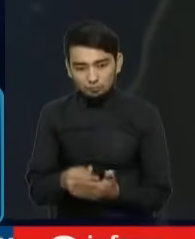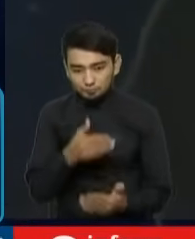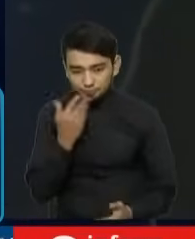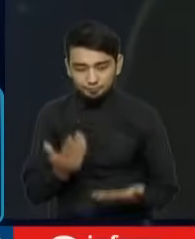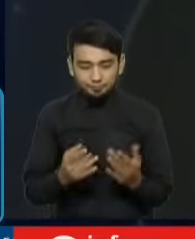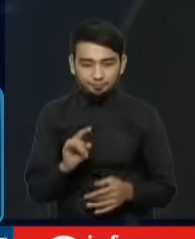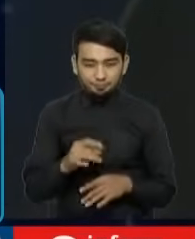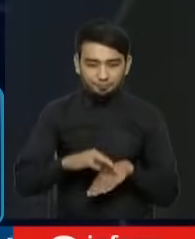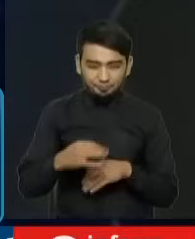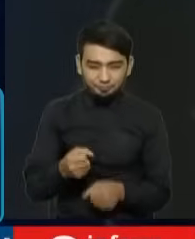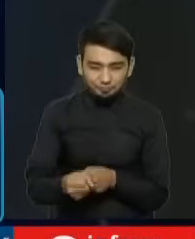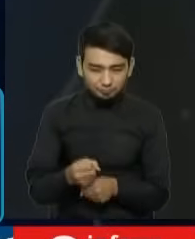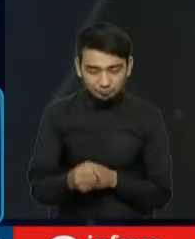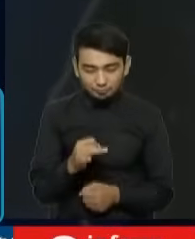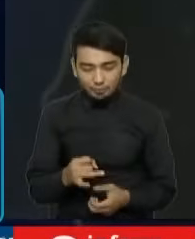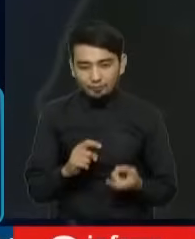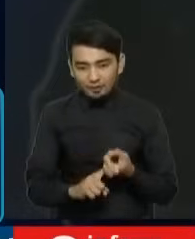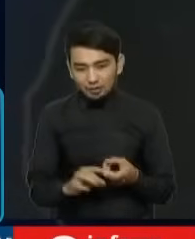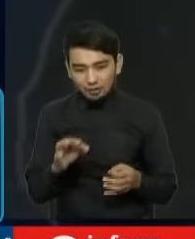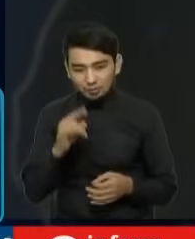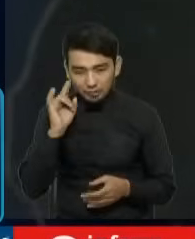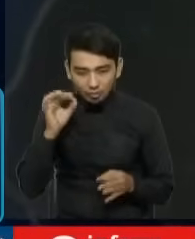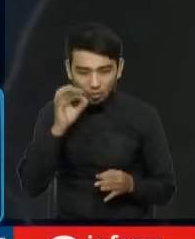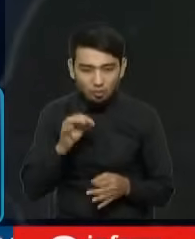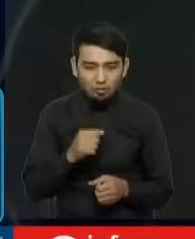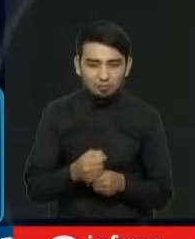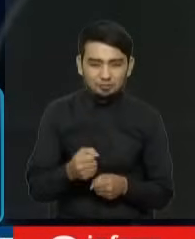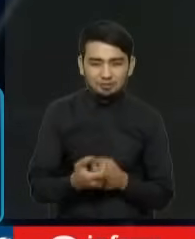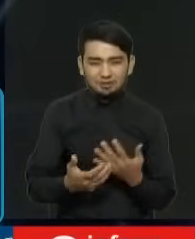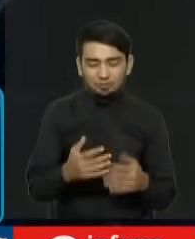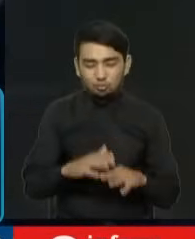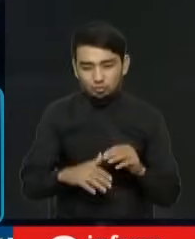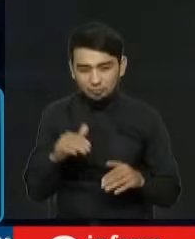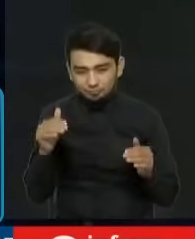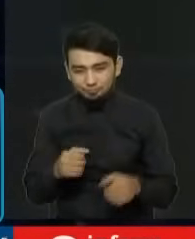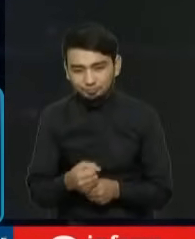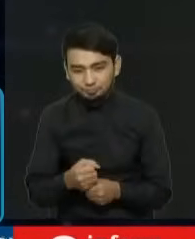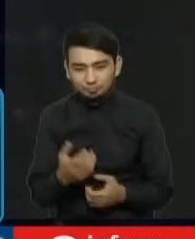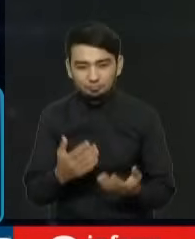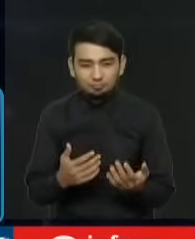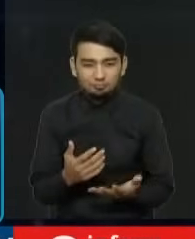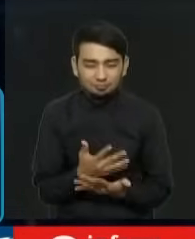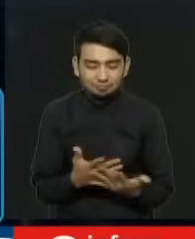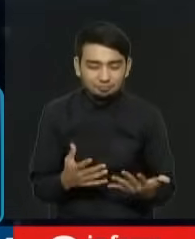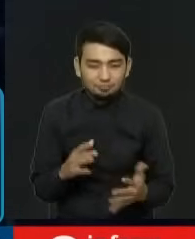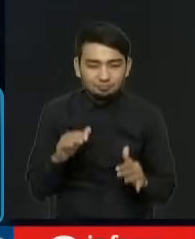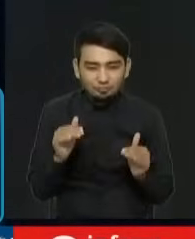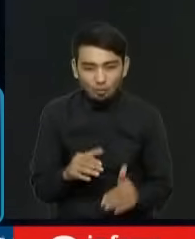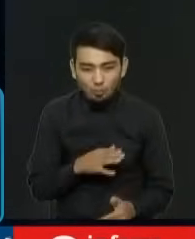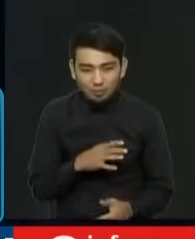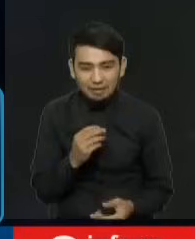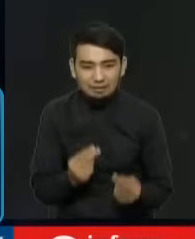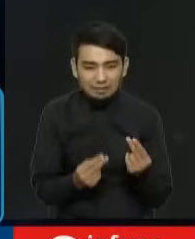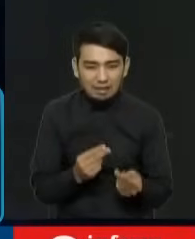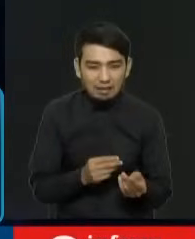обращаются с ребенком, в том числе осуществляя физическое или психическое насилие над ним, покушаются на его половую неприкосновенность, злоупотребляют азартными